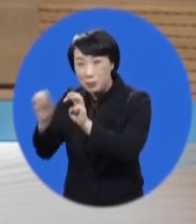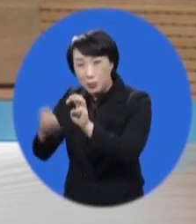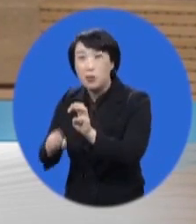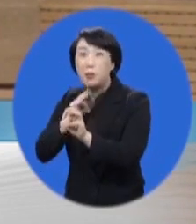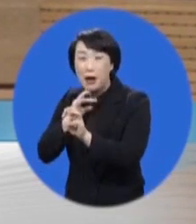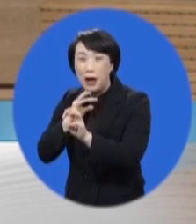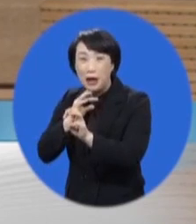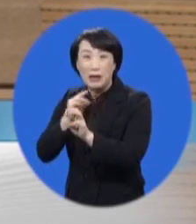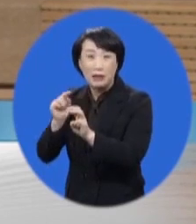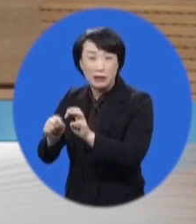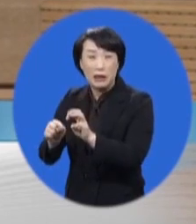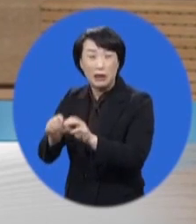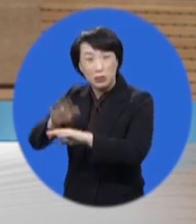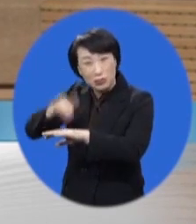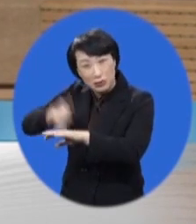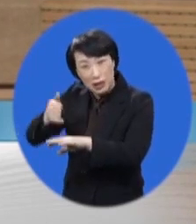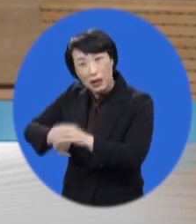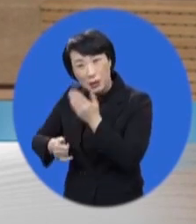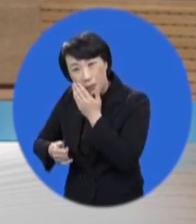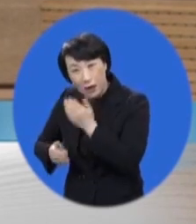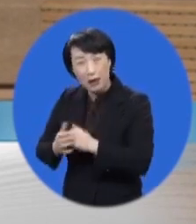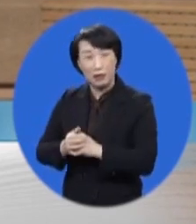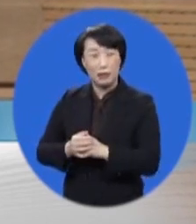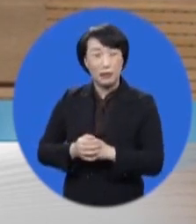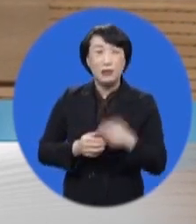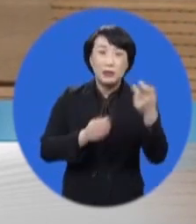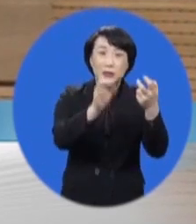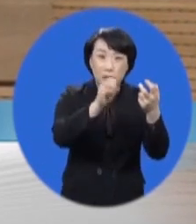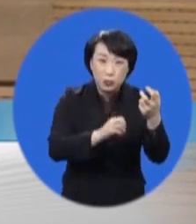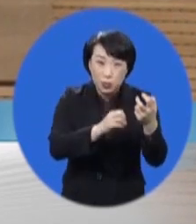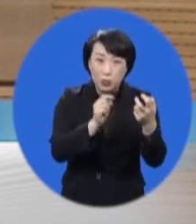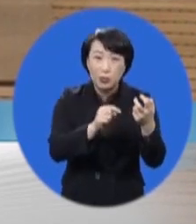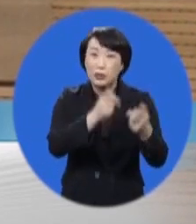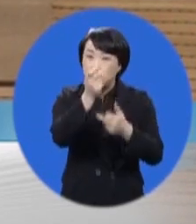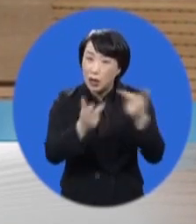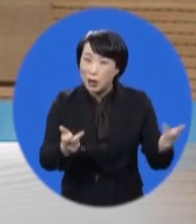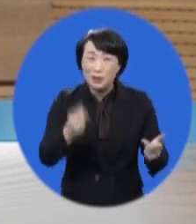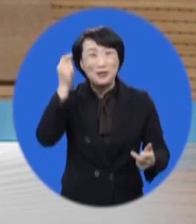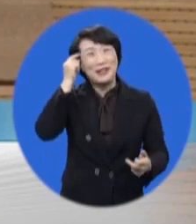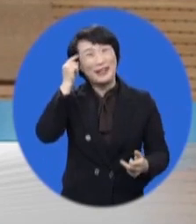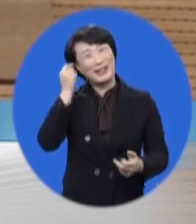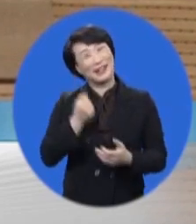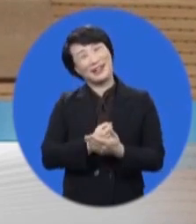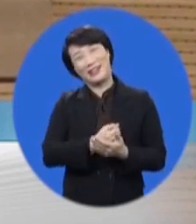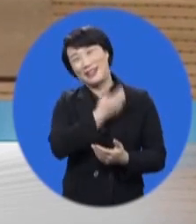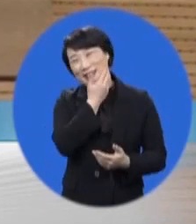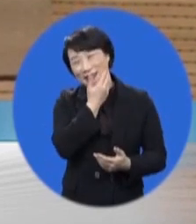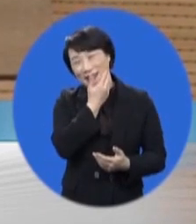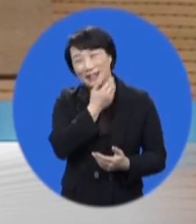30%만 이 농사 질 수 있는 곳이고 70%가 산인가? 이런